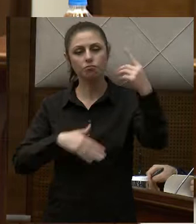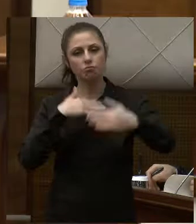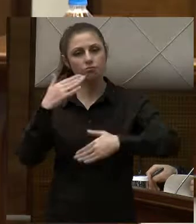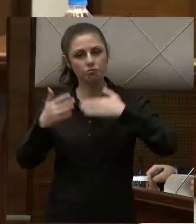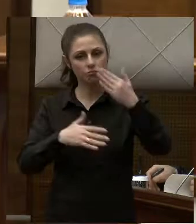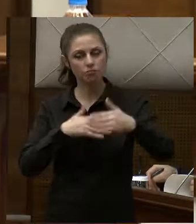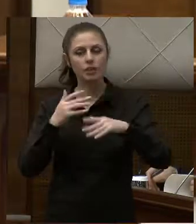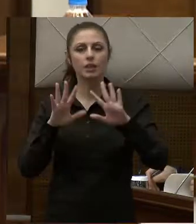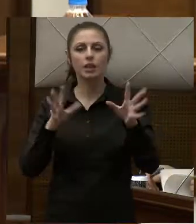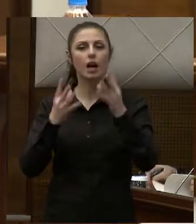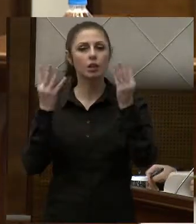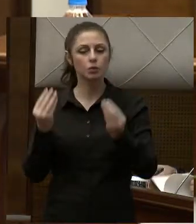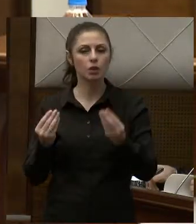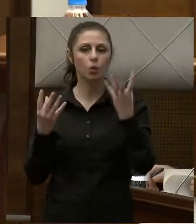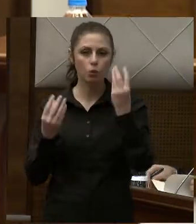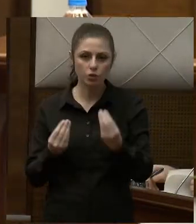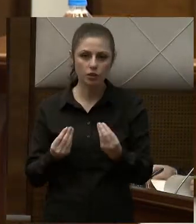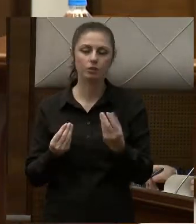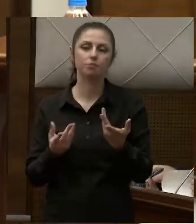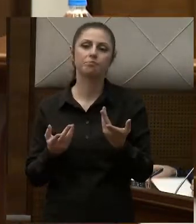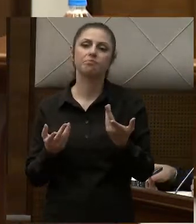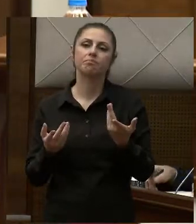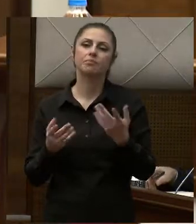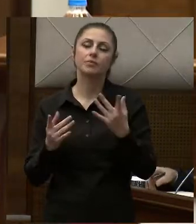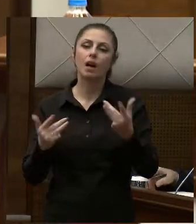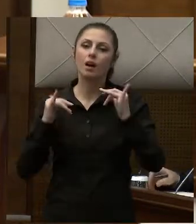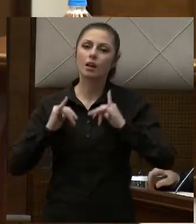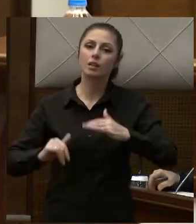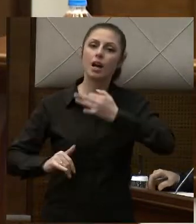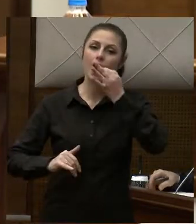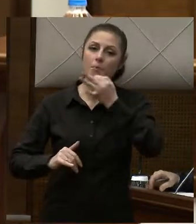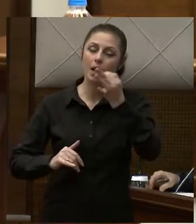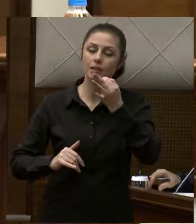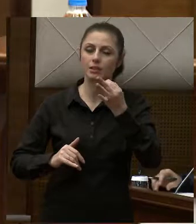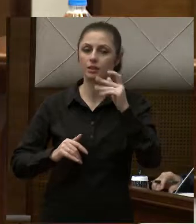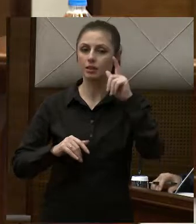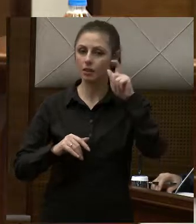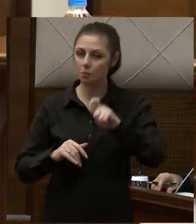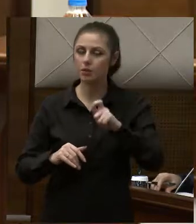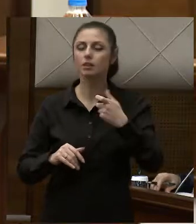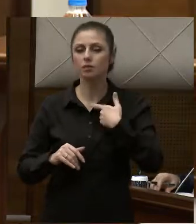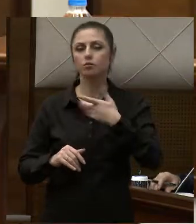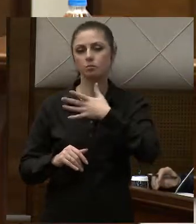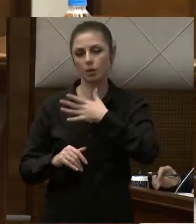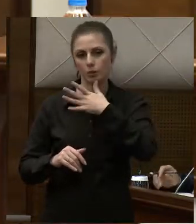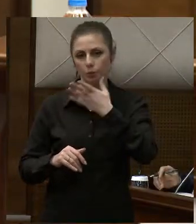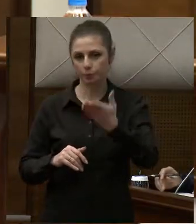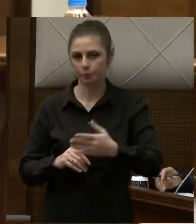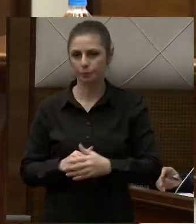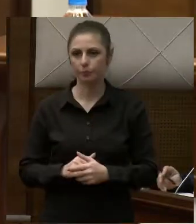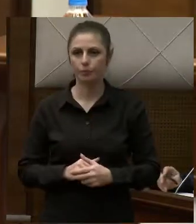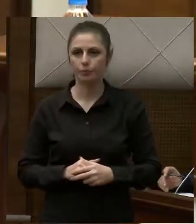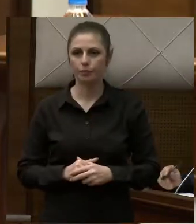koşullarının daha iyileşeceğini, daha özgür ortamda habercilik yapabileceklerini temenni ediyoruz, talep ediyoruz.